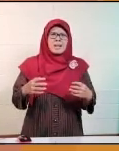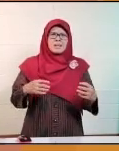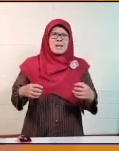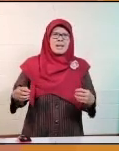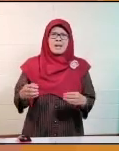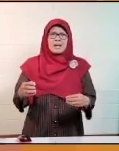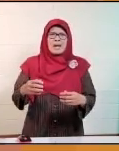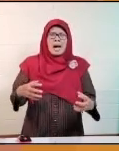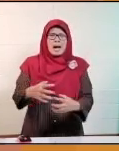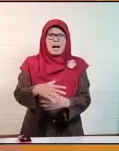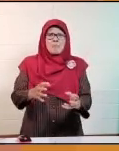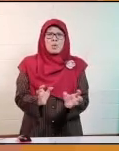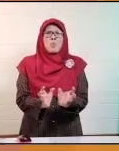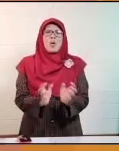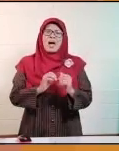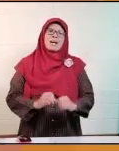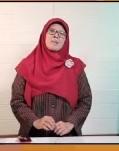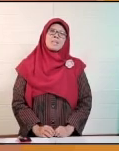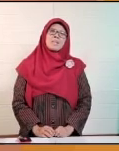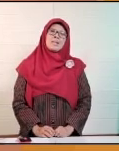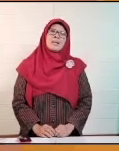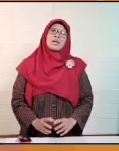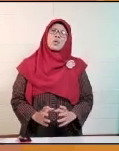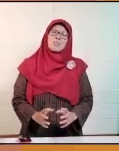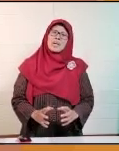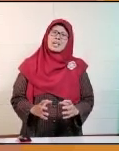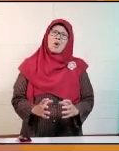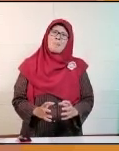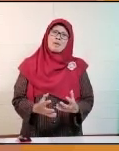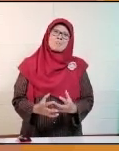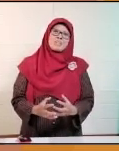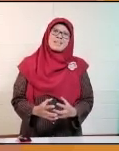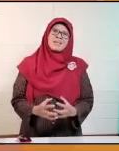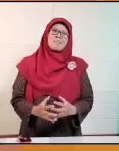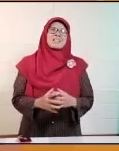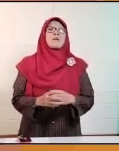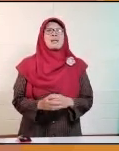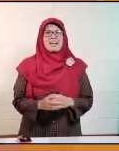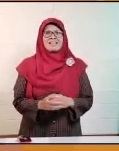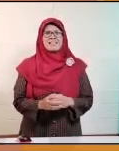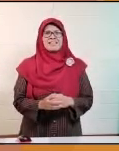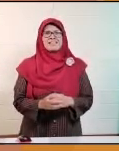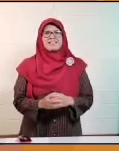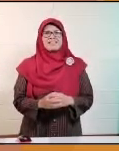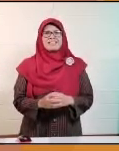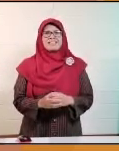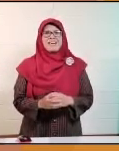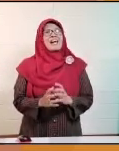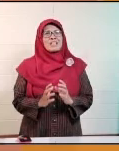tidak sadar akan berkumpul akhirnya menjadi grup menjadi kelompok yang menjadi persahabatan